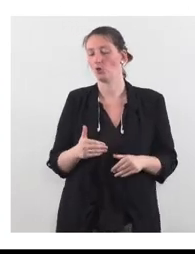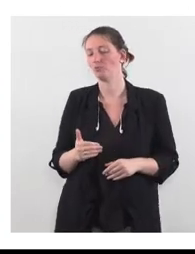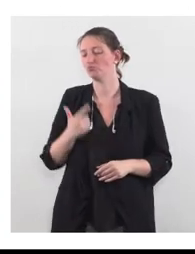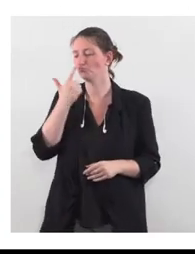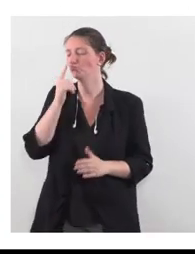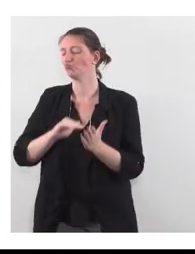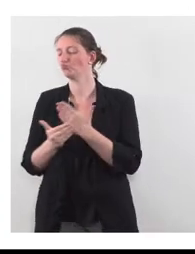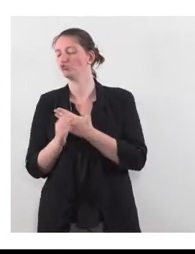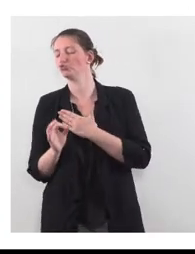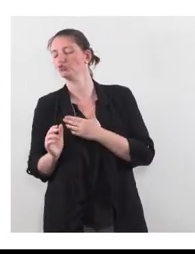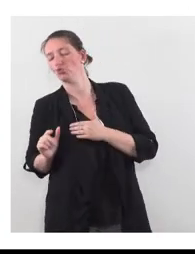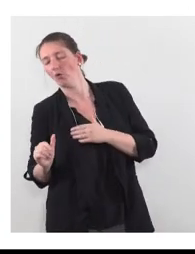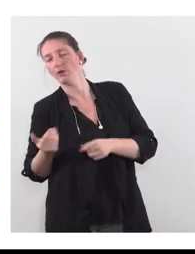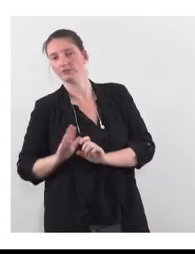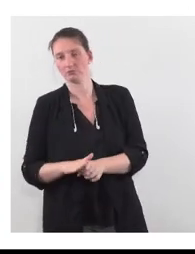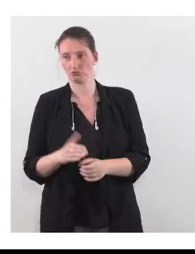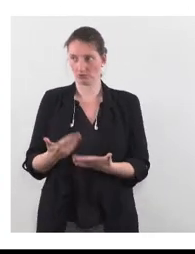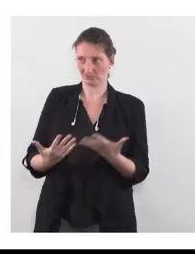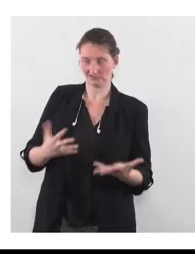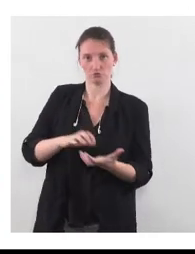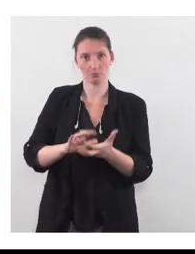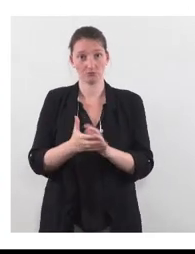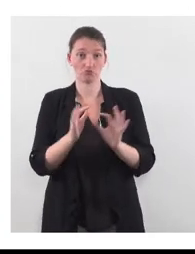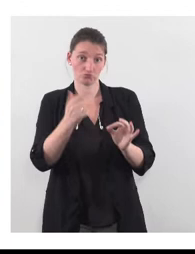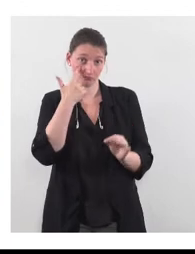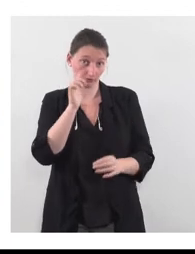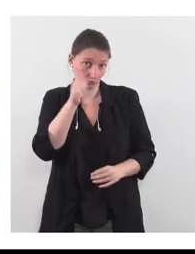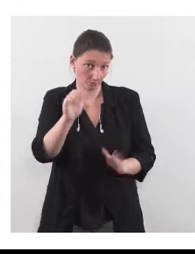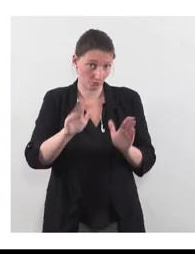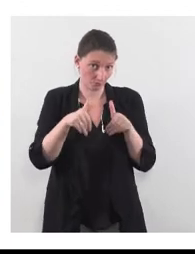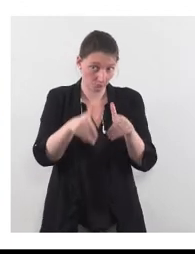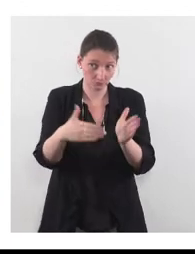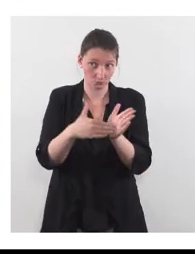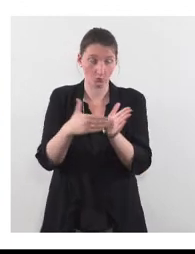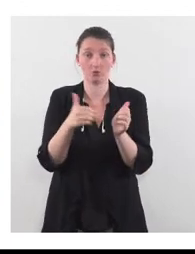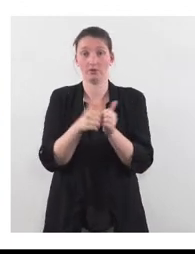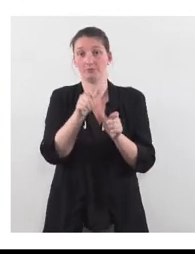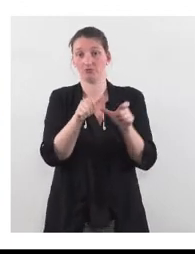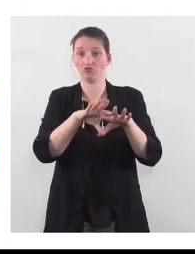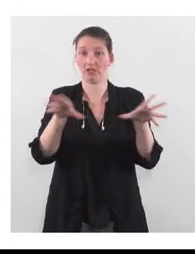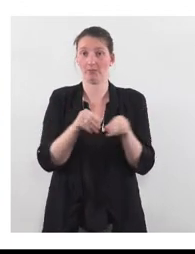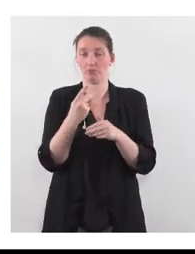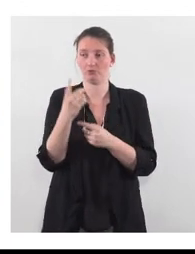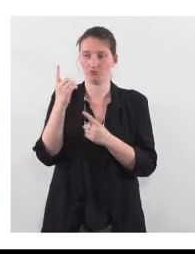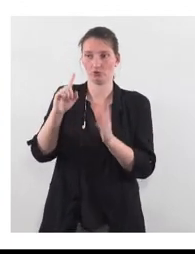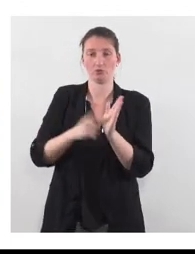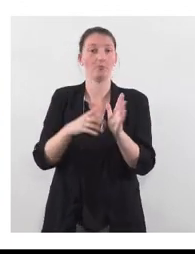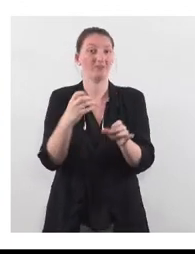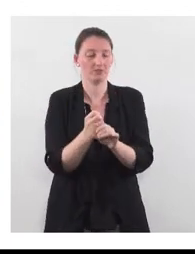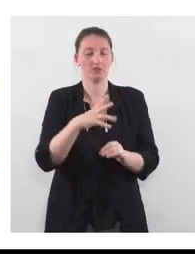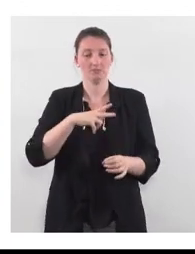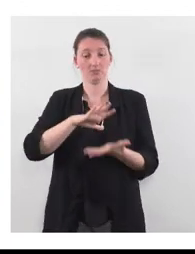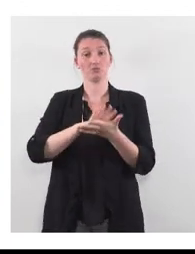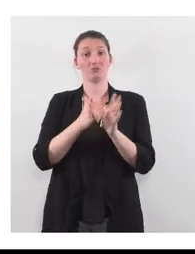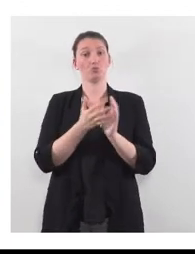avec des délégués de Madame la Défenseure des droits, ou des membres de son équipe au niveau national plutôt, pardon, on avait un collectif